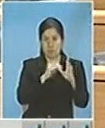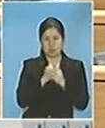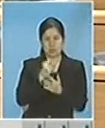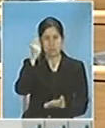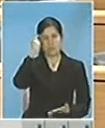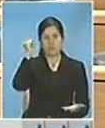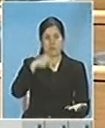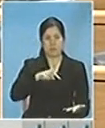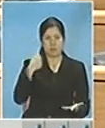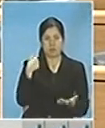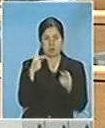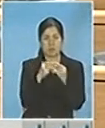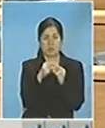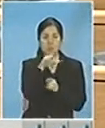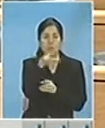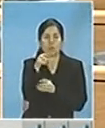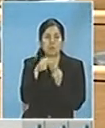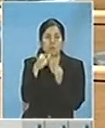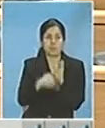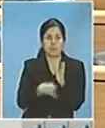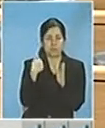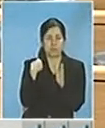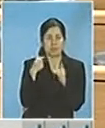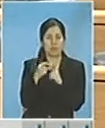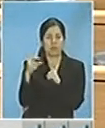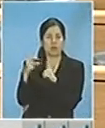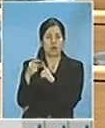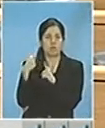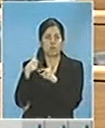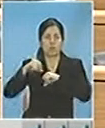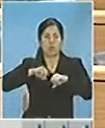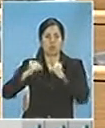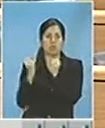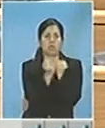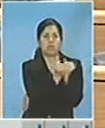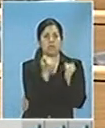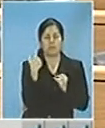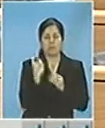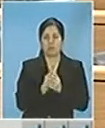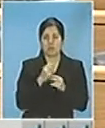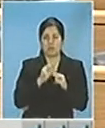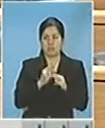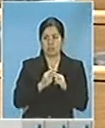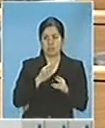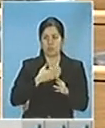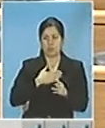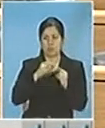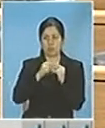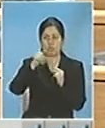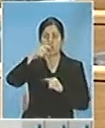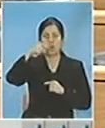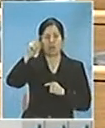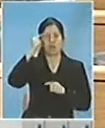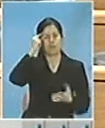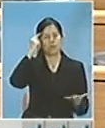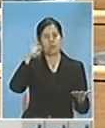ไปใช้ภาษาวัยรุ่นมากๆชื่อตัวเองที่มีกรันยังไม่รู้ว่าจะใส่ตรงไหนเล